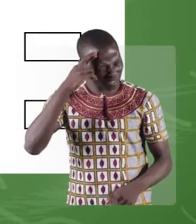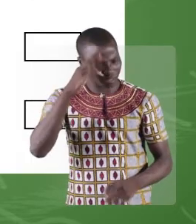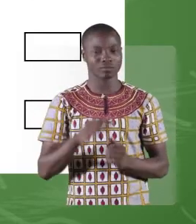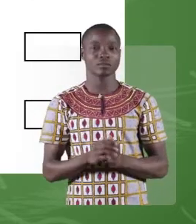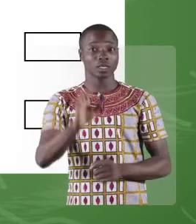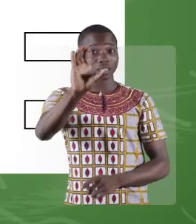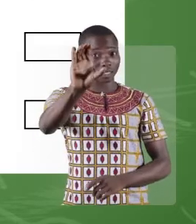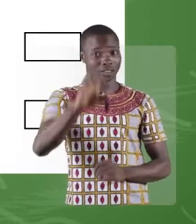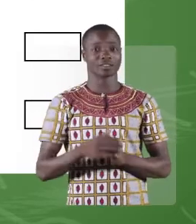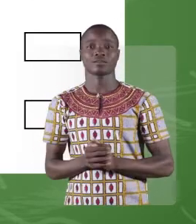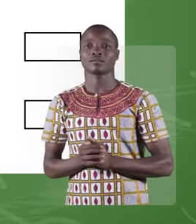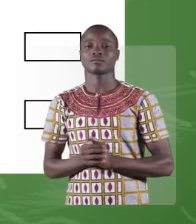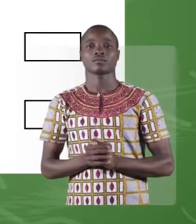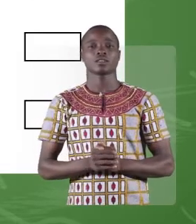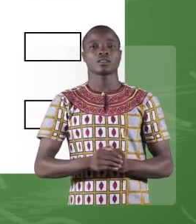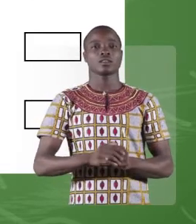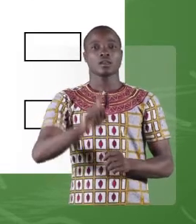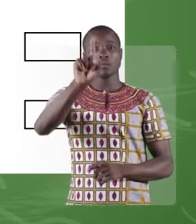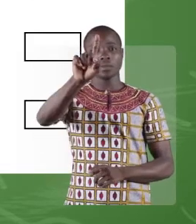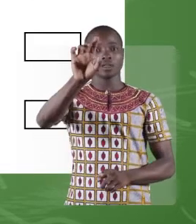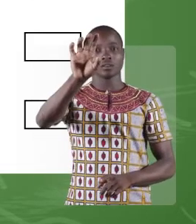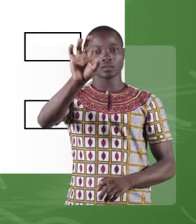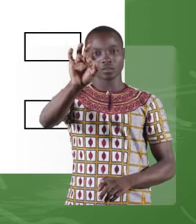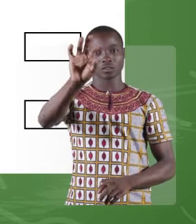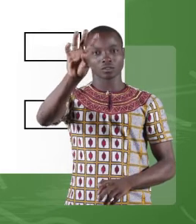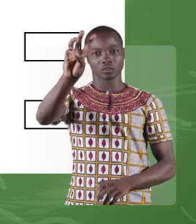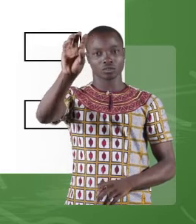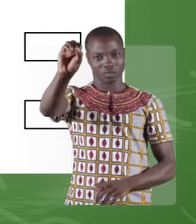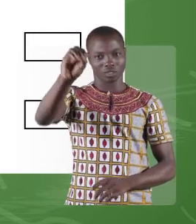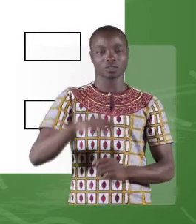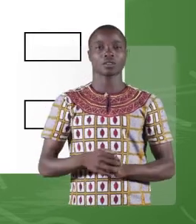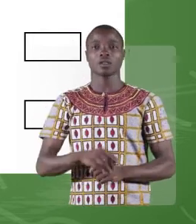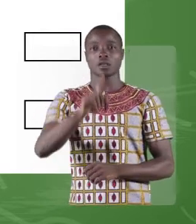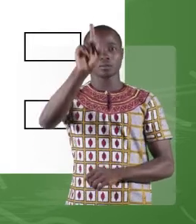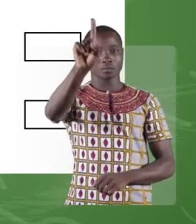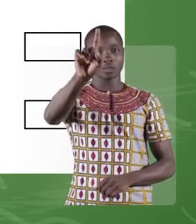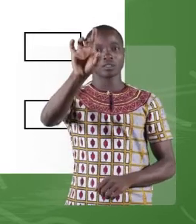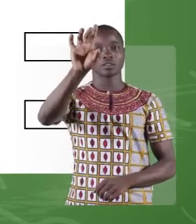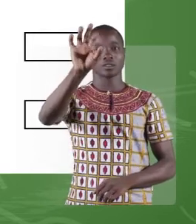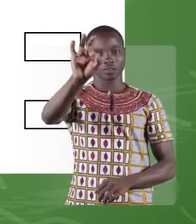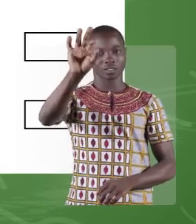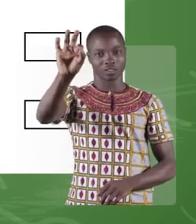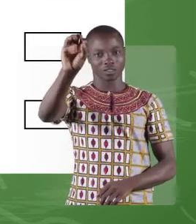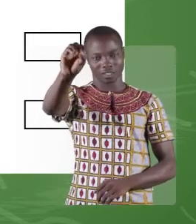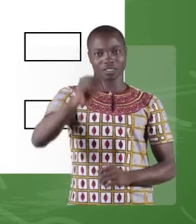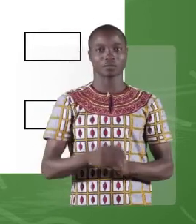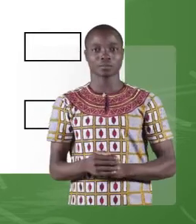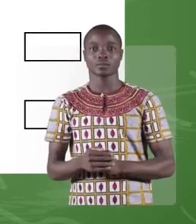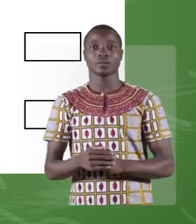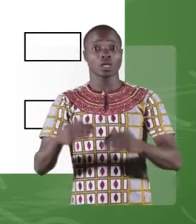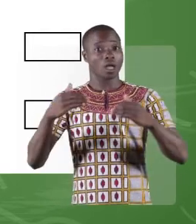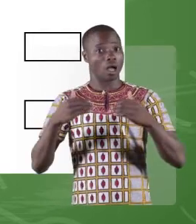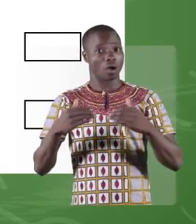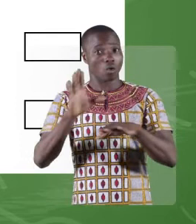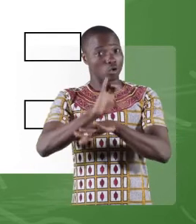C. De 1960 à 1990, il existait